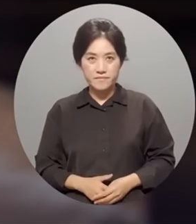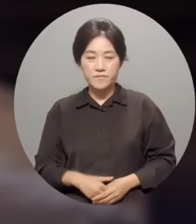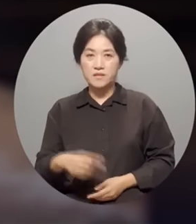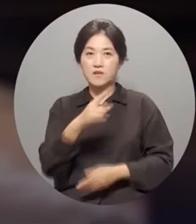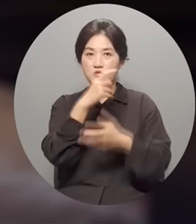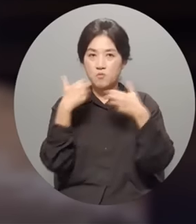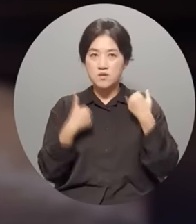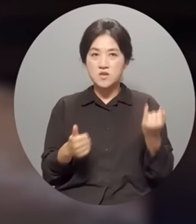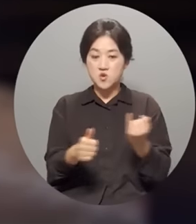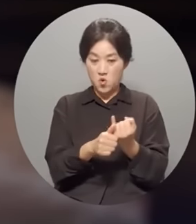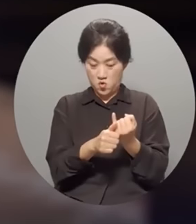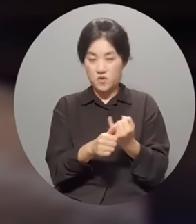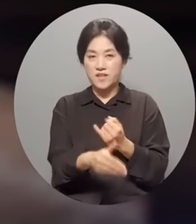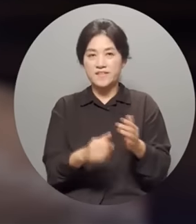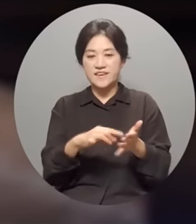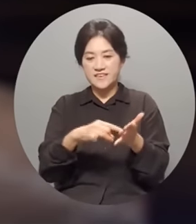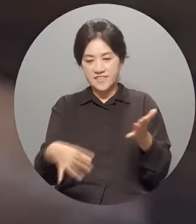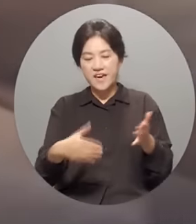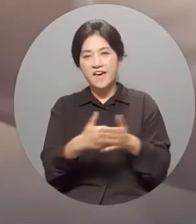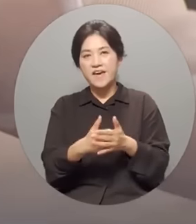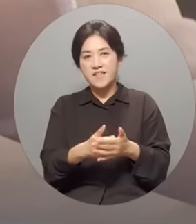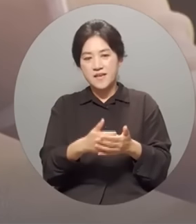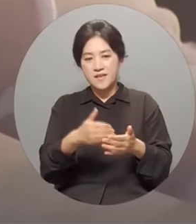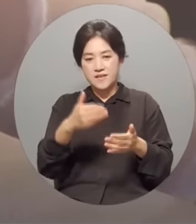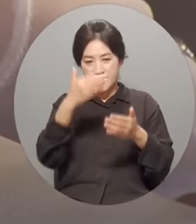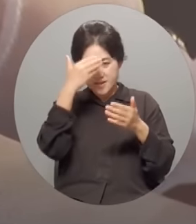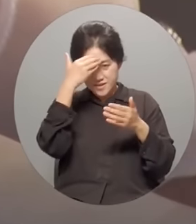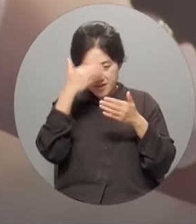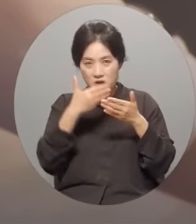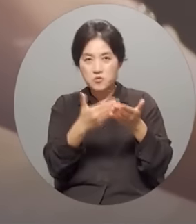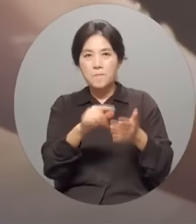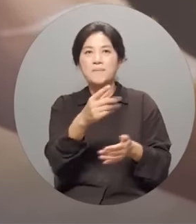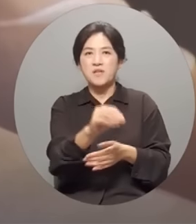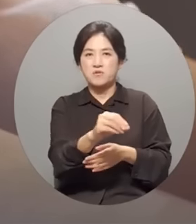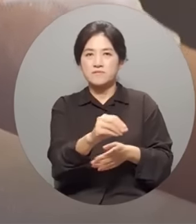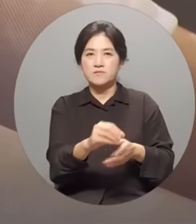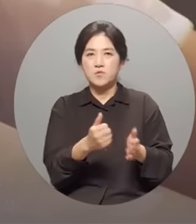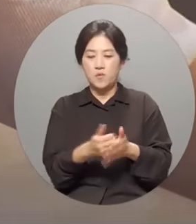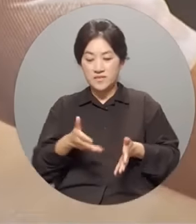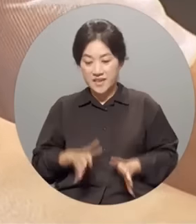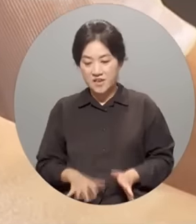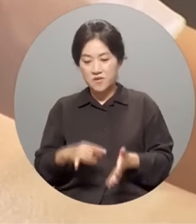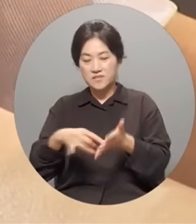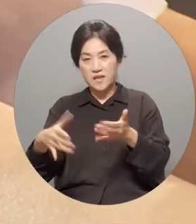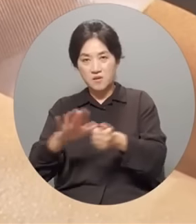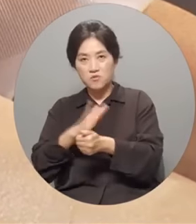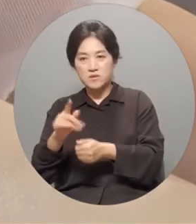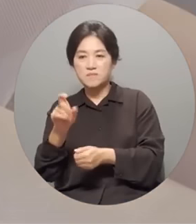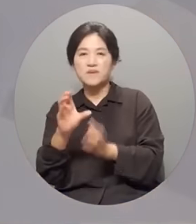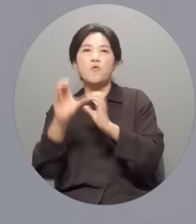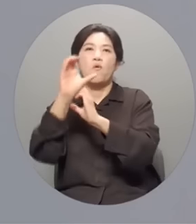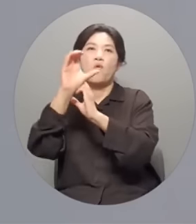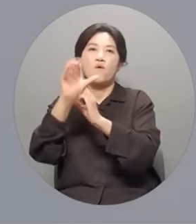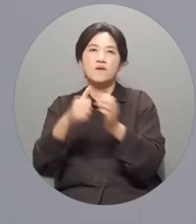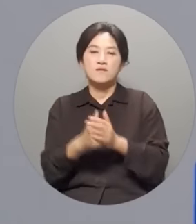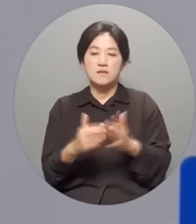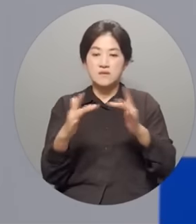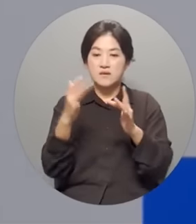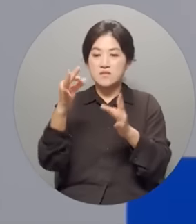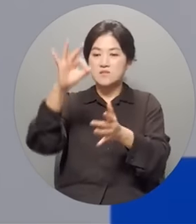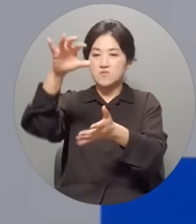정부는 결혼하는 부부에게 세액을 100만 원 공제하기로 했고 자녀 세액 공제는 10만 원 늘렸습니다. 가상자산